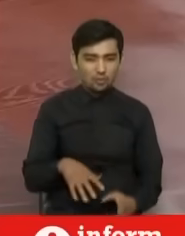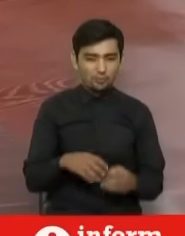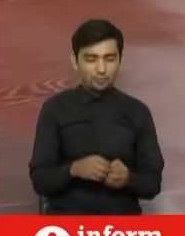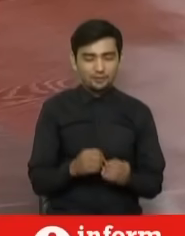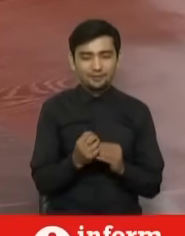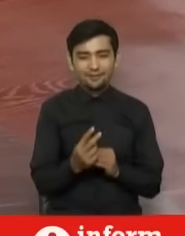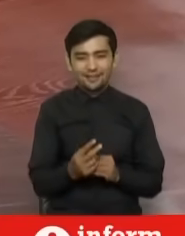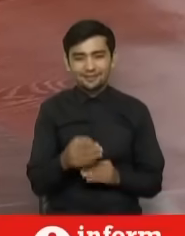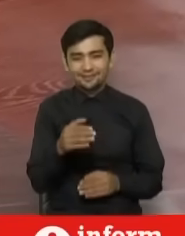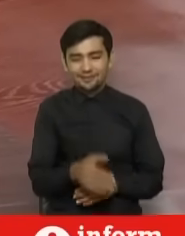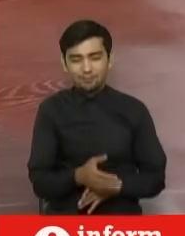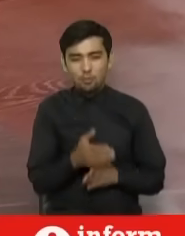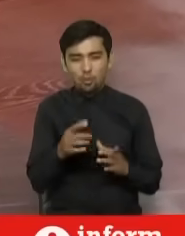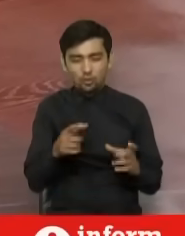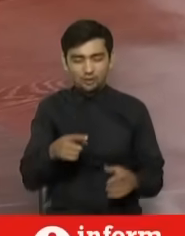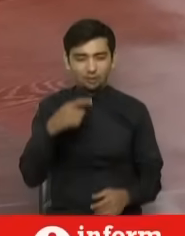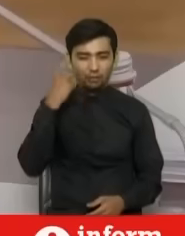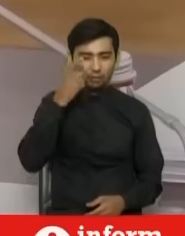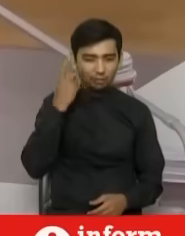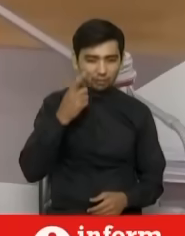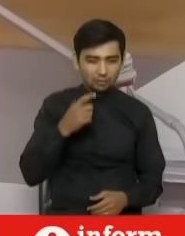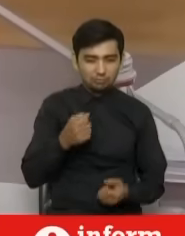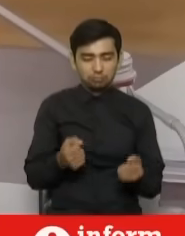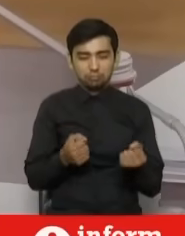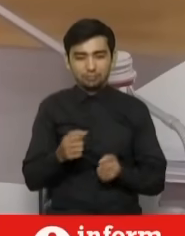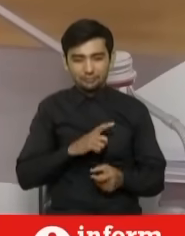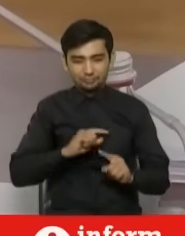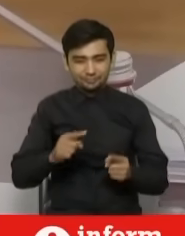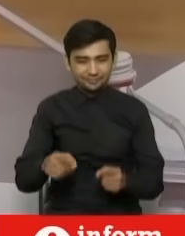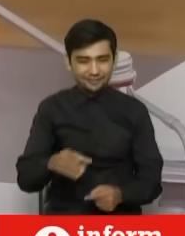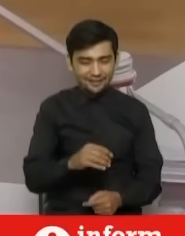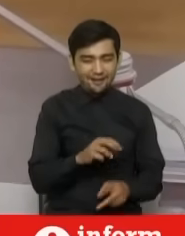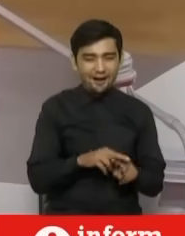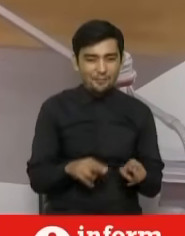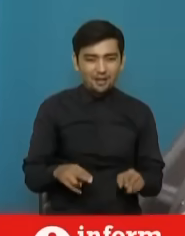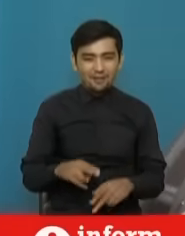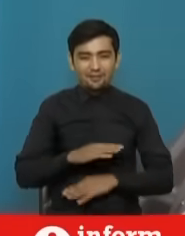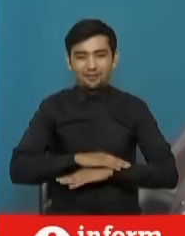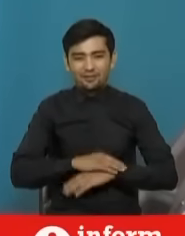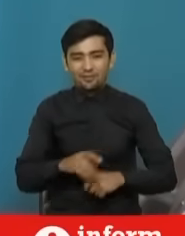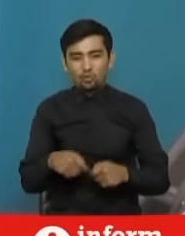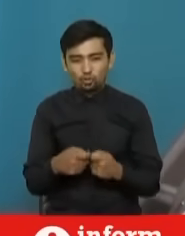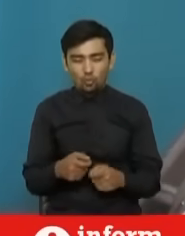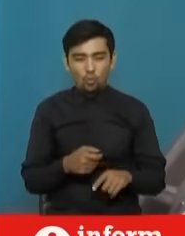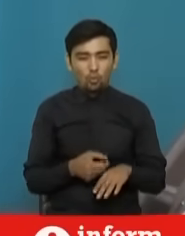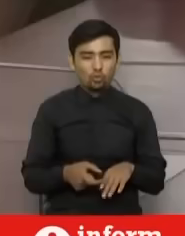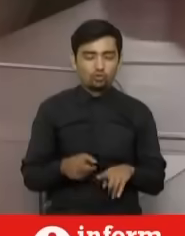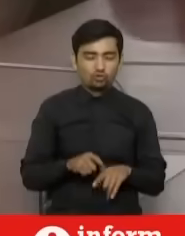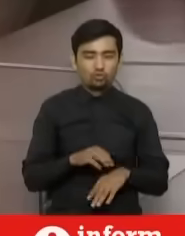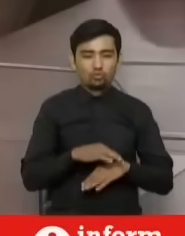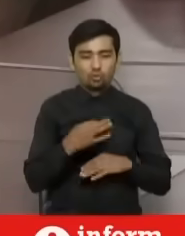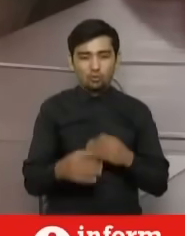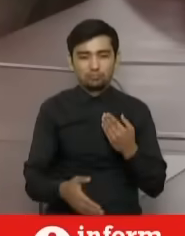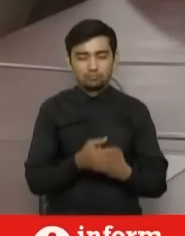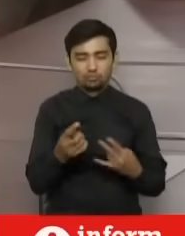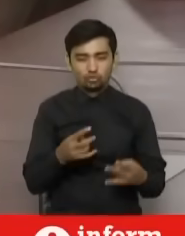12 мыңнан астам мас жүргізуші ұсталды. Тәжірибе көрсеткендей, мұндай тәртіп бұзатындарға өте қатаң шаралар қолданылуы